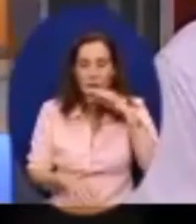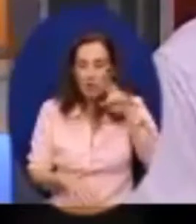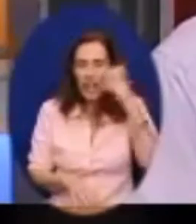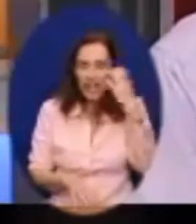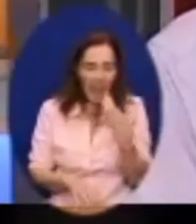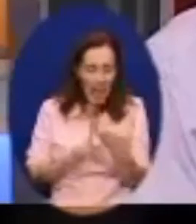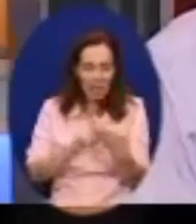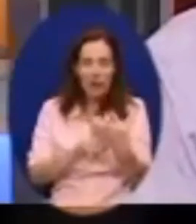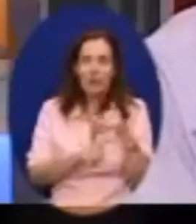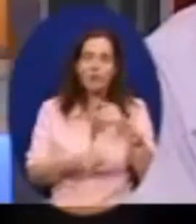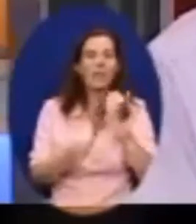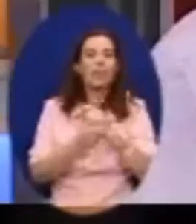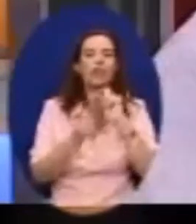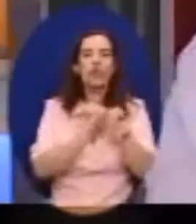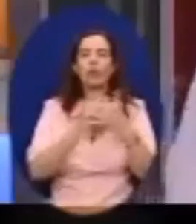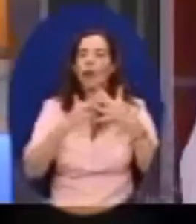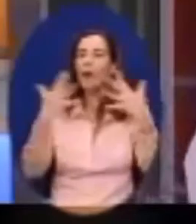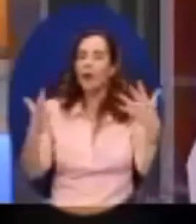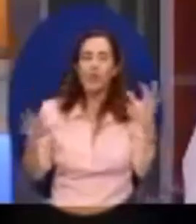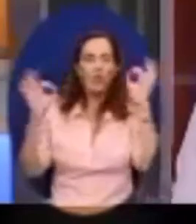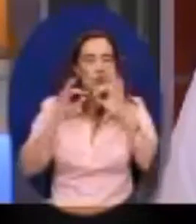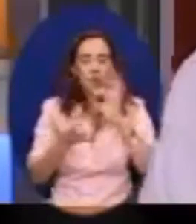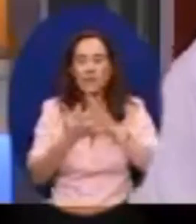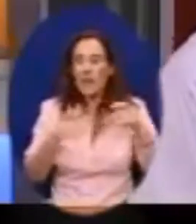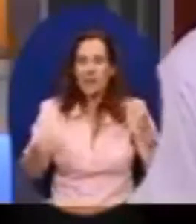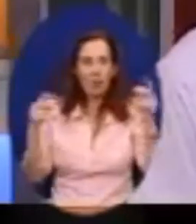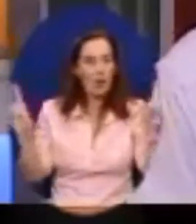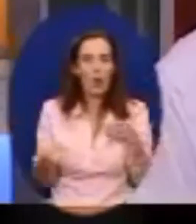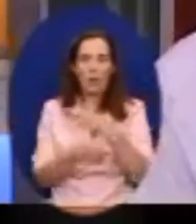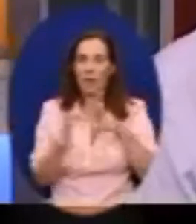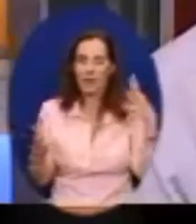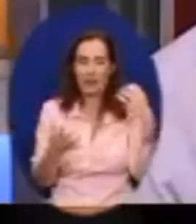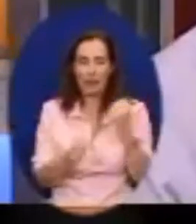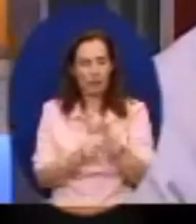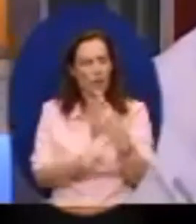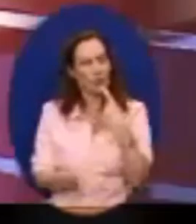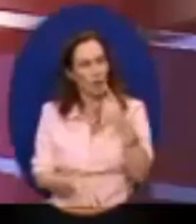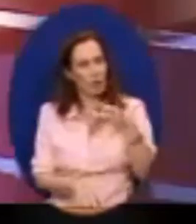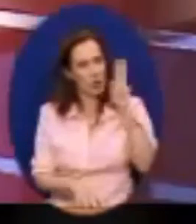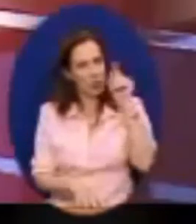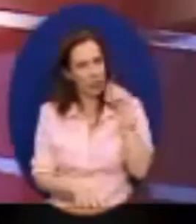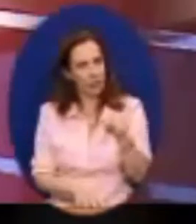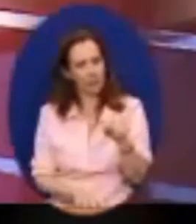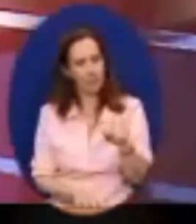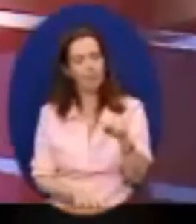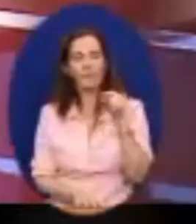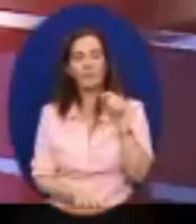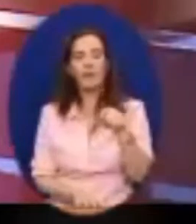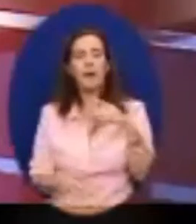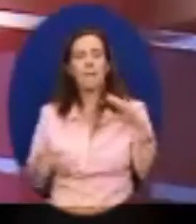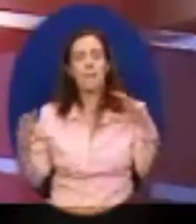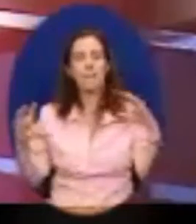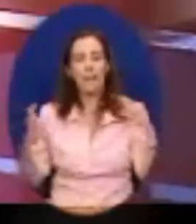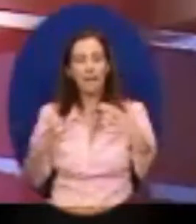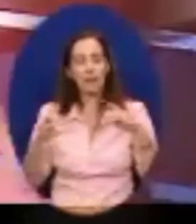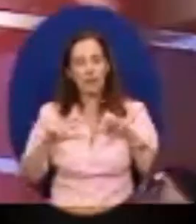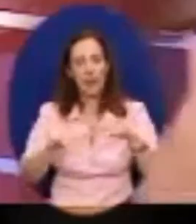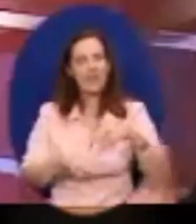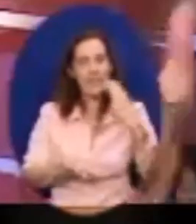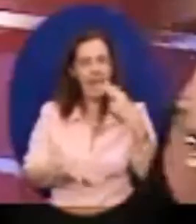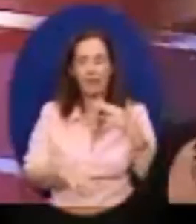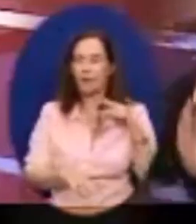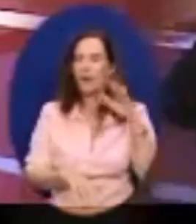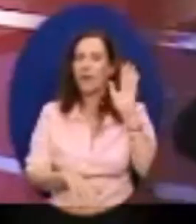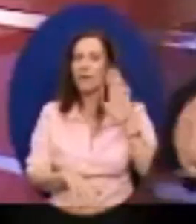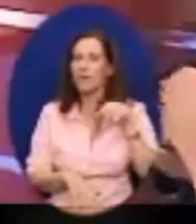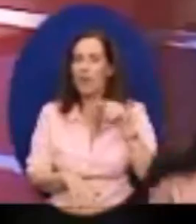קטן, אז זה עשה שינוי מהפכני ששום משרד חינוך מקומי לא יצליח לעשות. ואתה אומר בעצם גם יותר מזה, החברות הסטארט-אפ